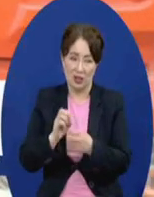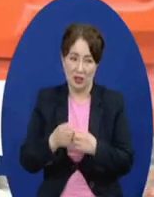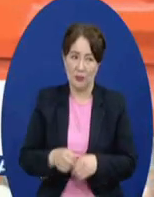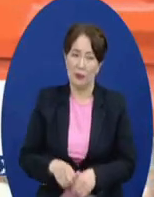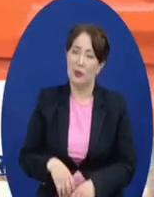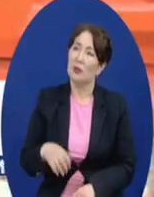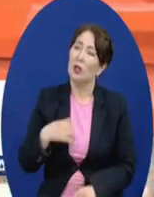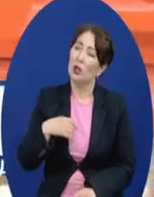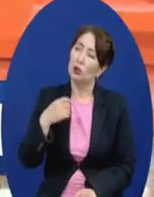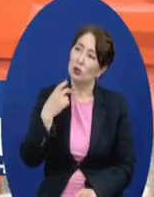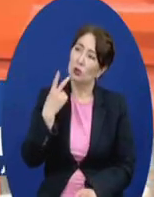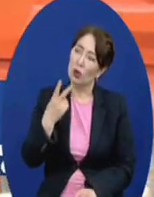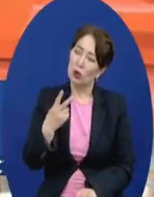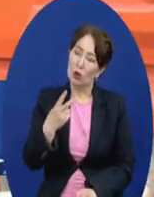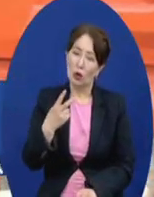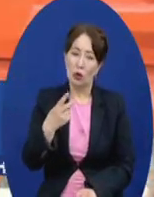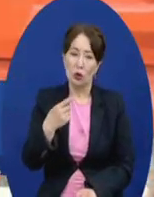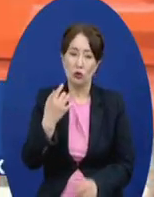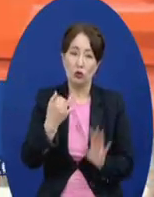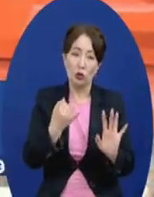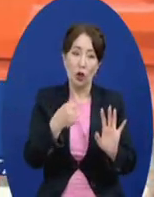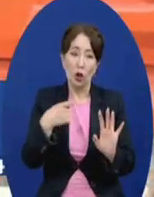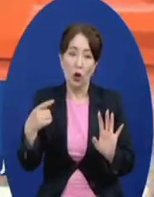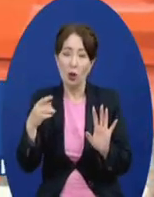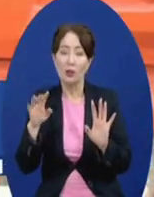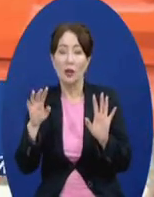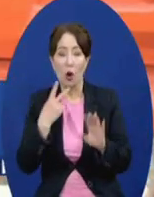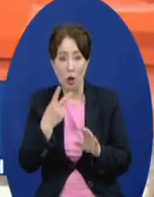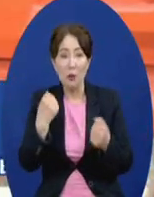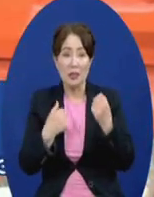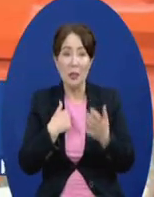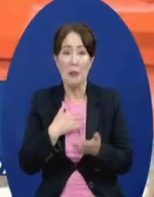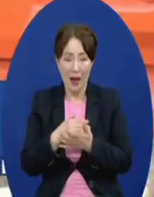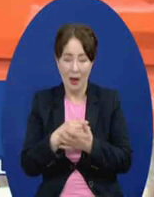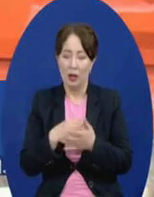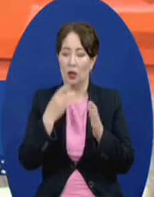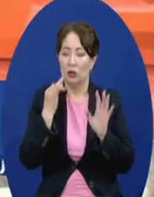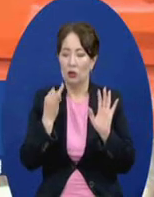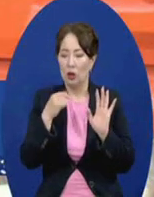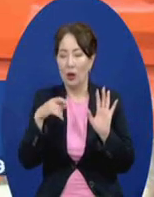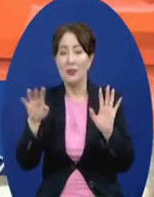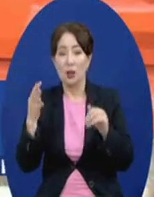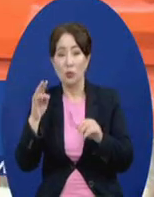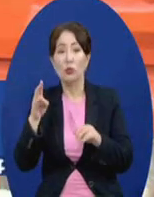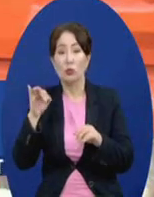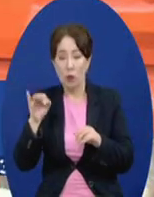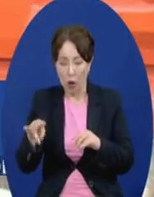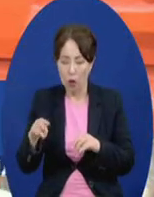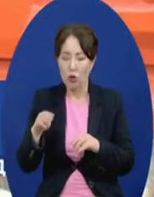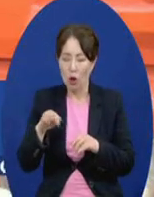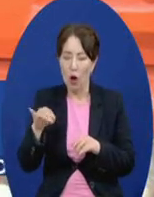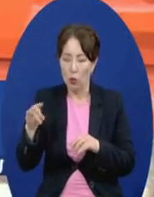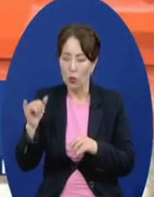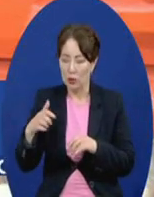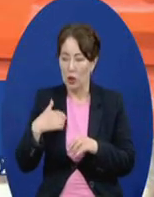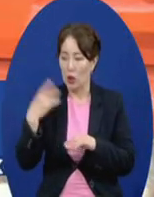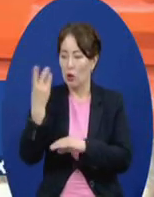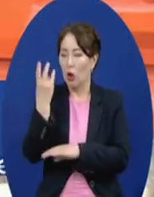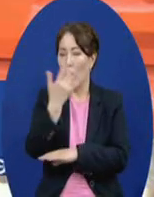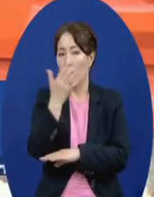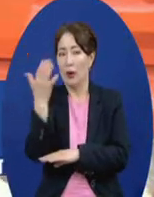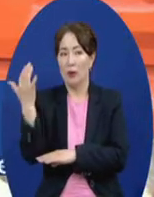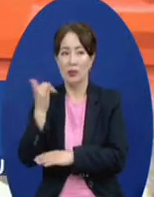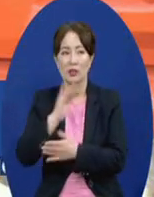Манайх 7-14 тонны 2 машинтай. Цэвэр ус ногоон байгууламжаар цэцдэг.